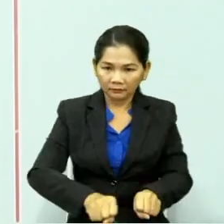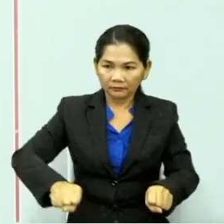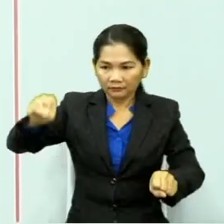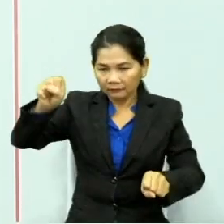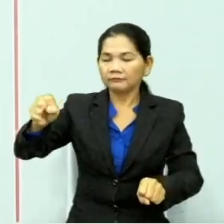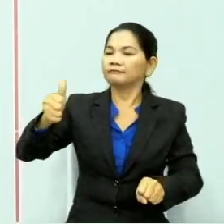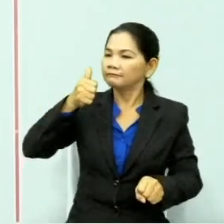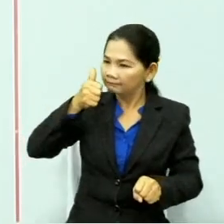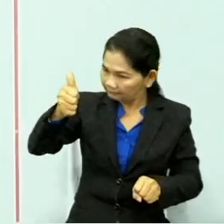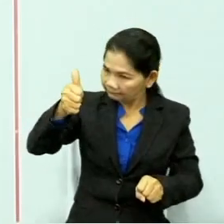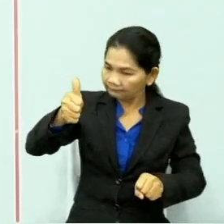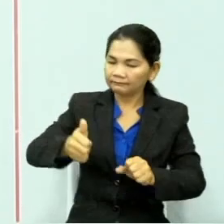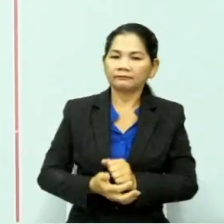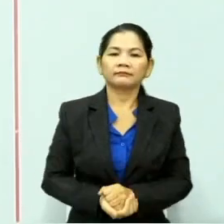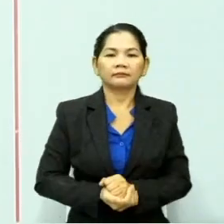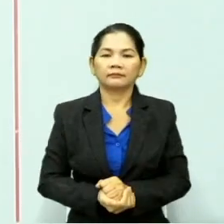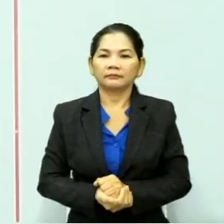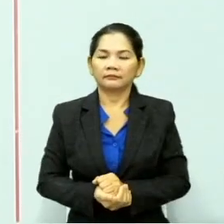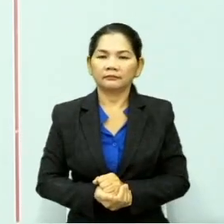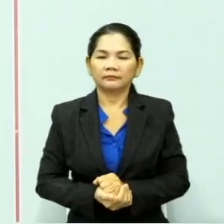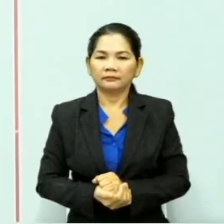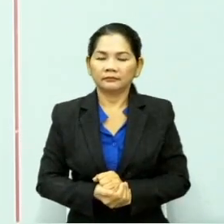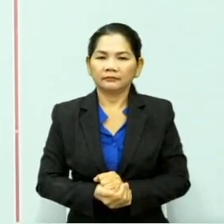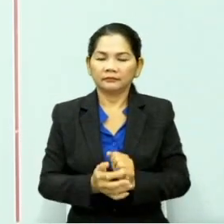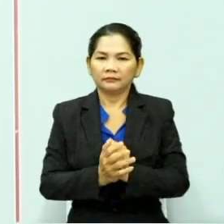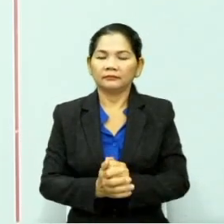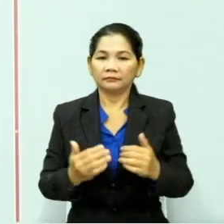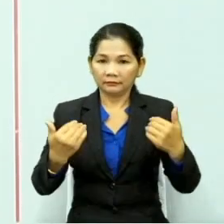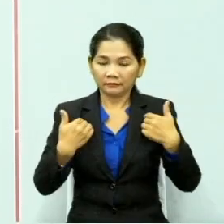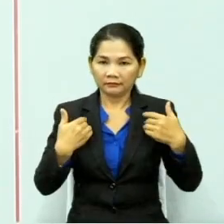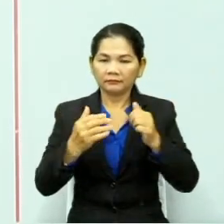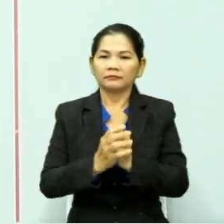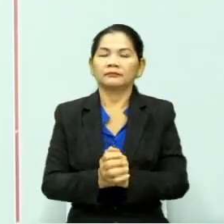lõ tiếng bón tịt đầy.